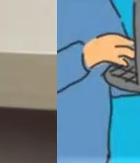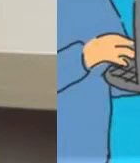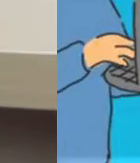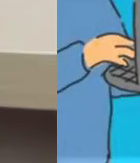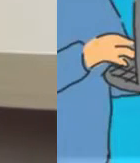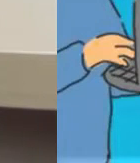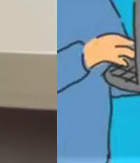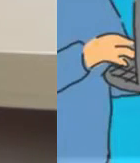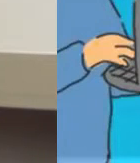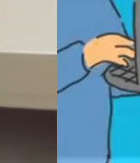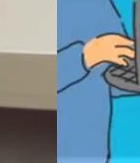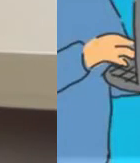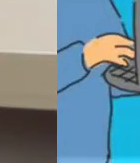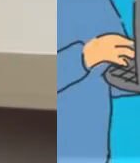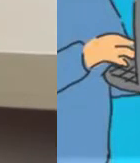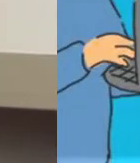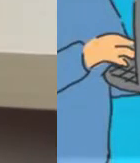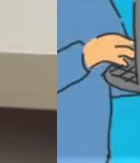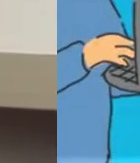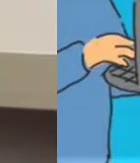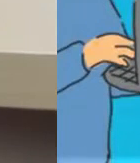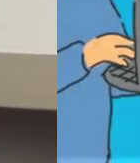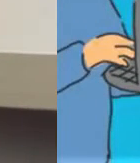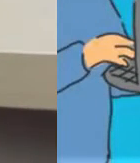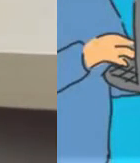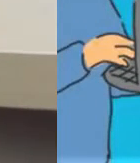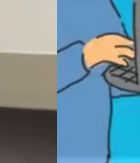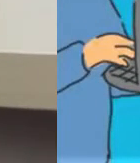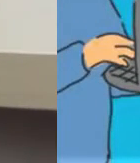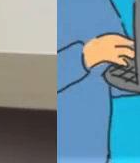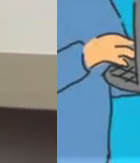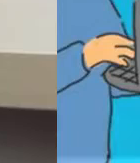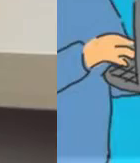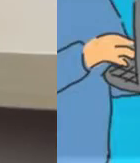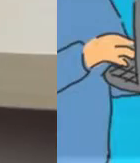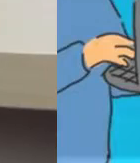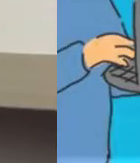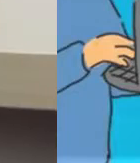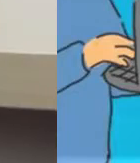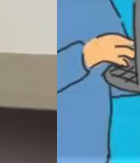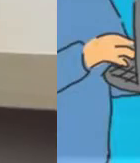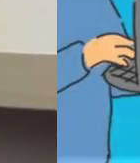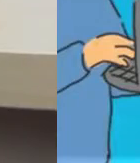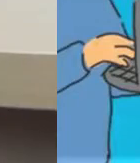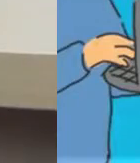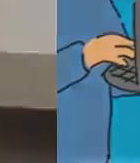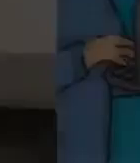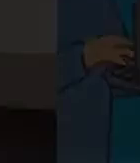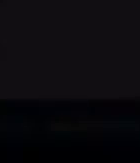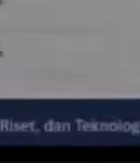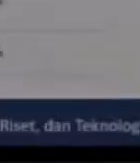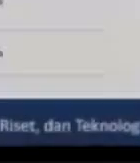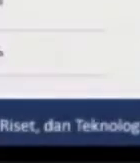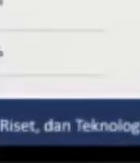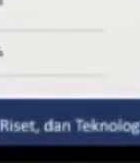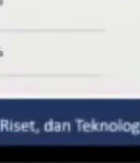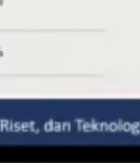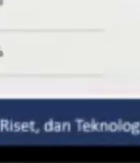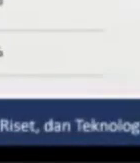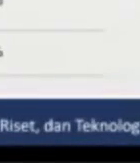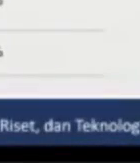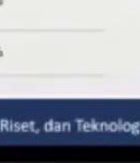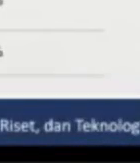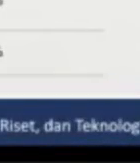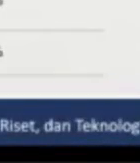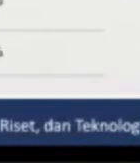sekolah penggerak kan, APK, angka partisipasi kasar untuk prasekolah hingga sampai